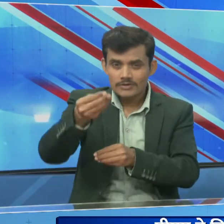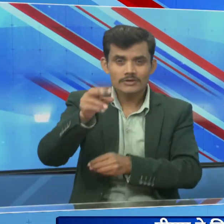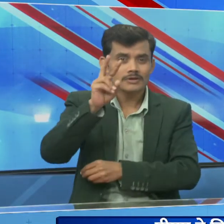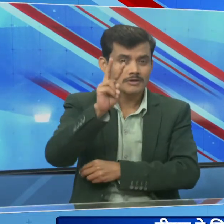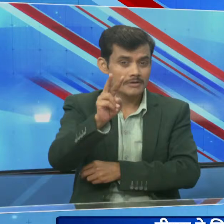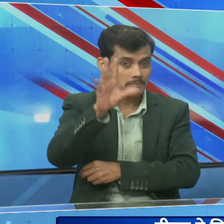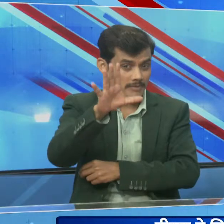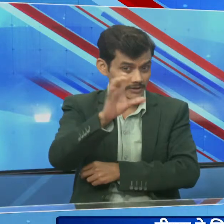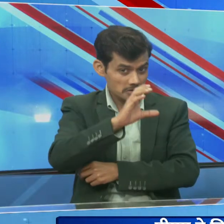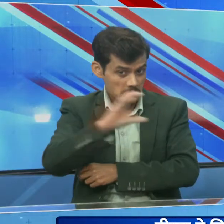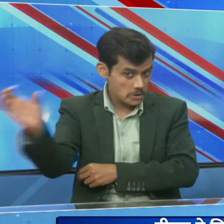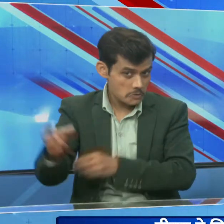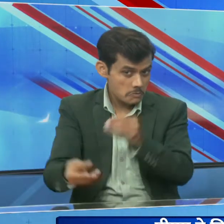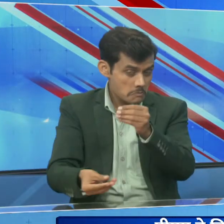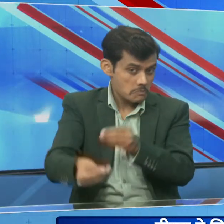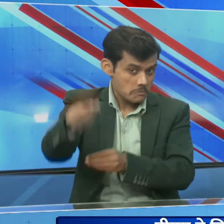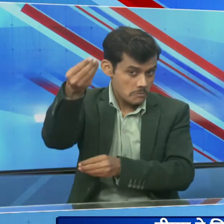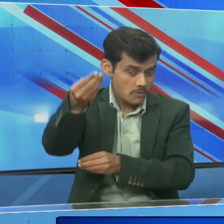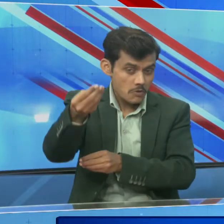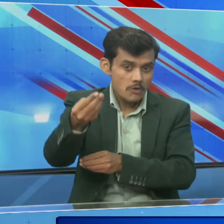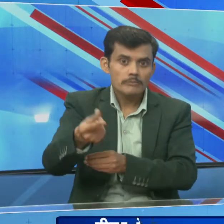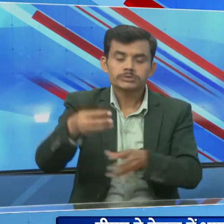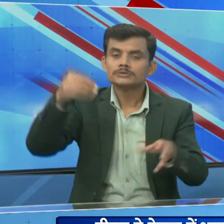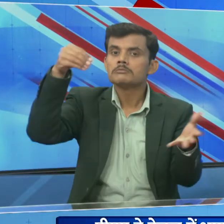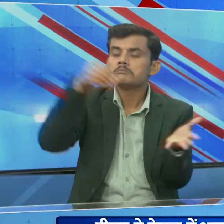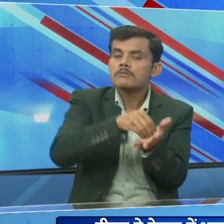25 करोड़ रुपए की रिश्वत जमा है।